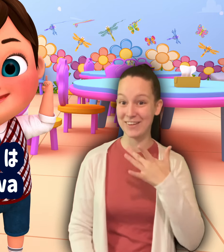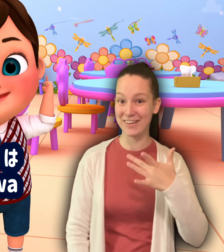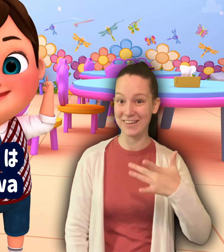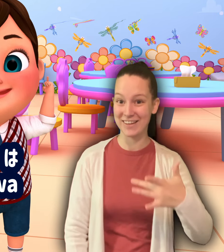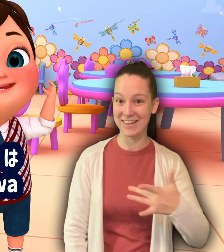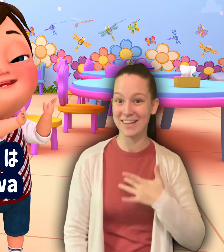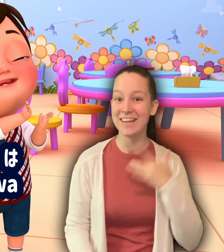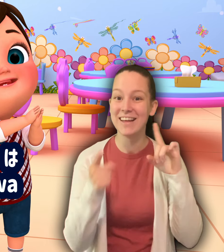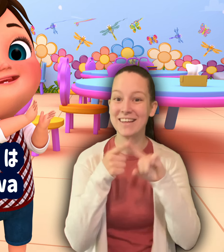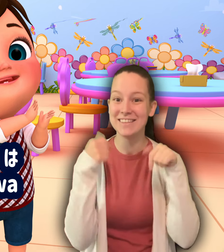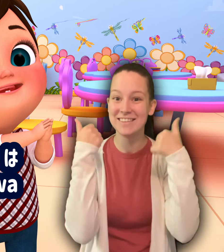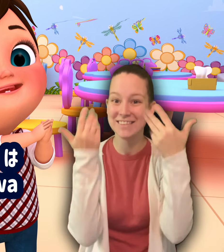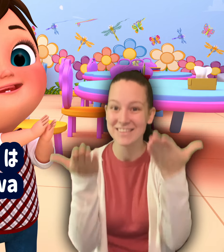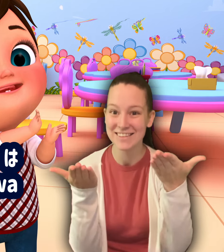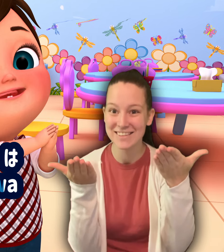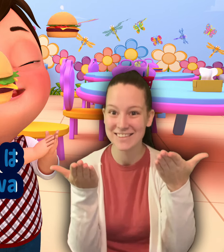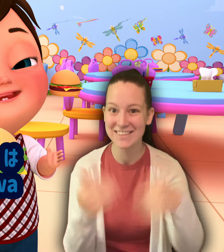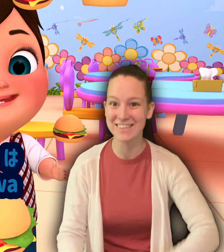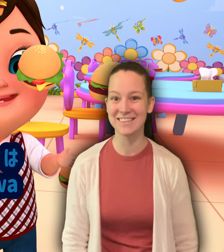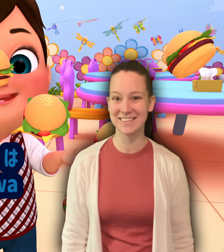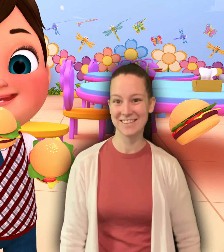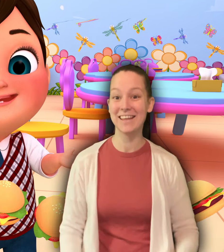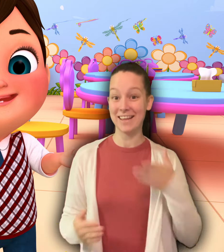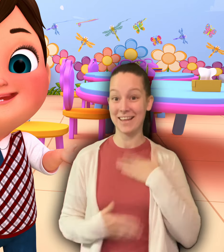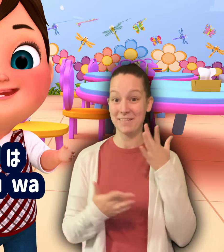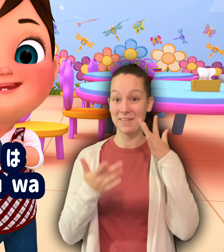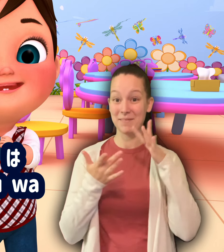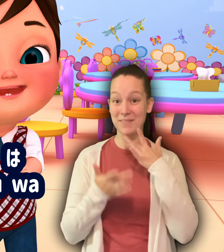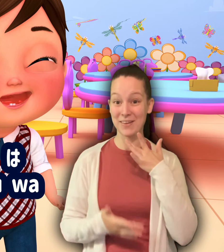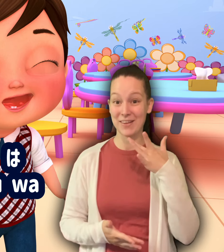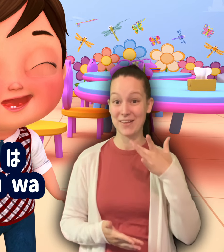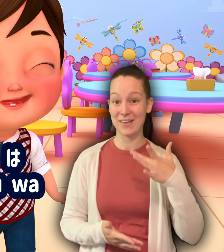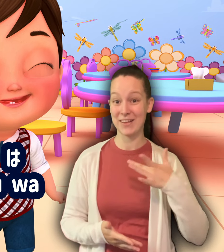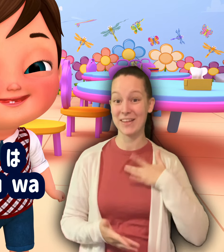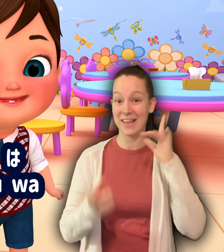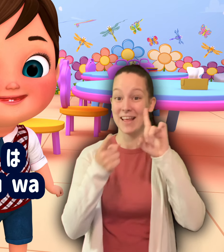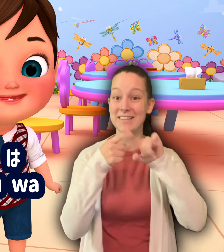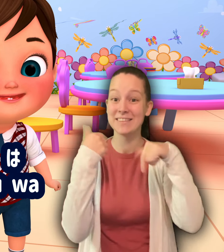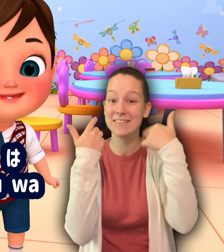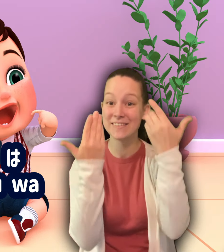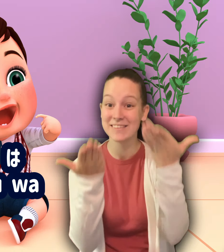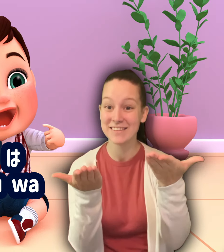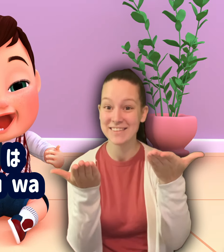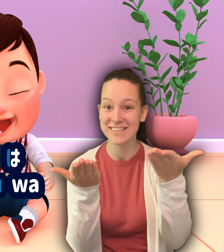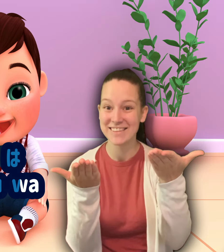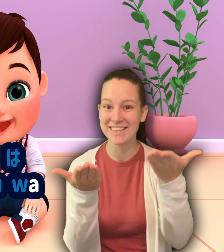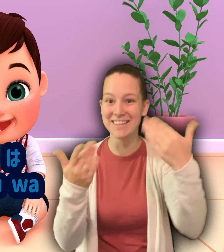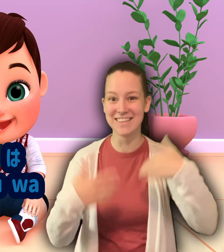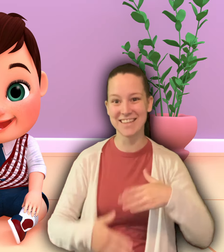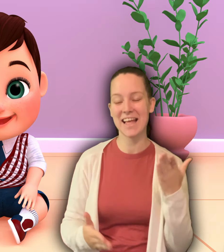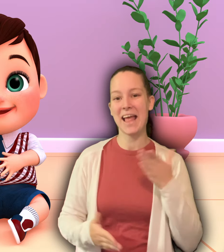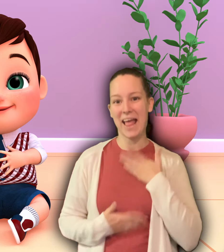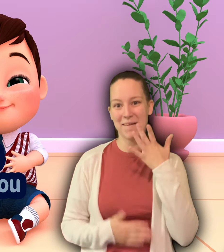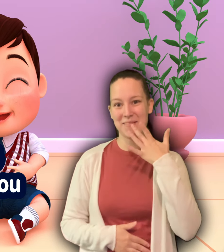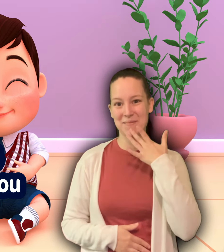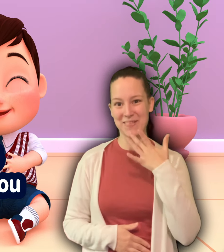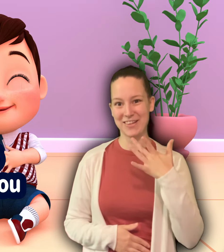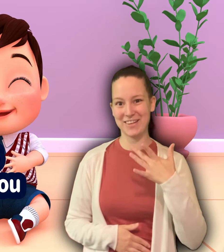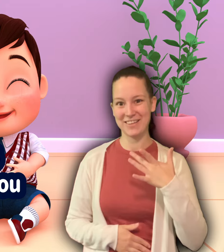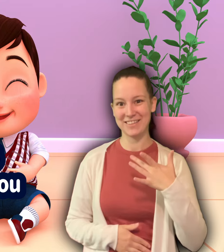嬉しいな今日は楽しいな今日は